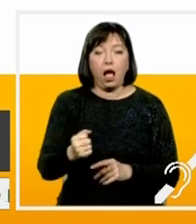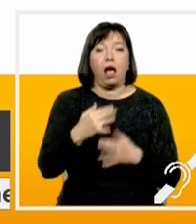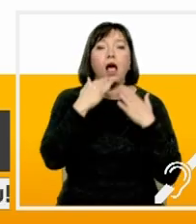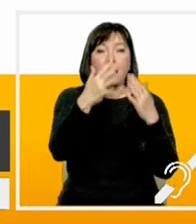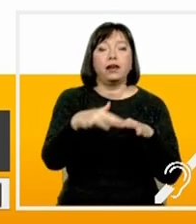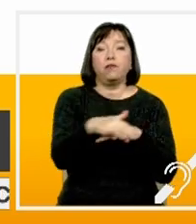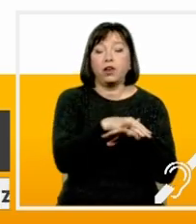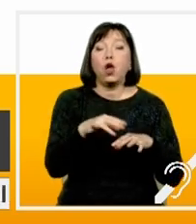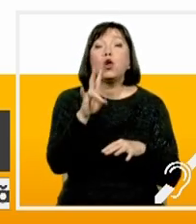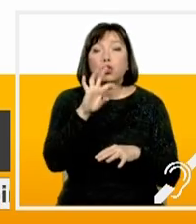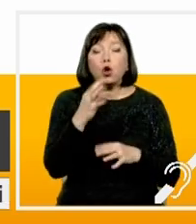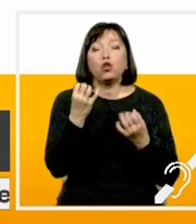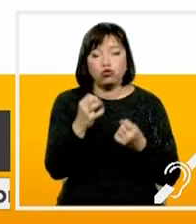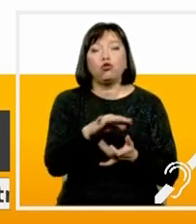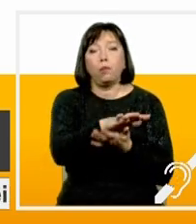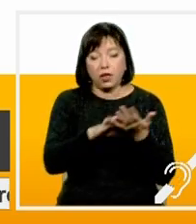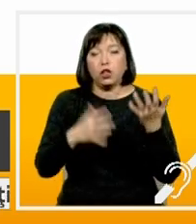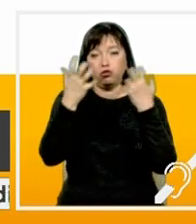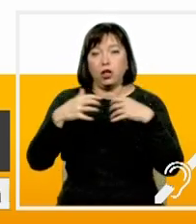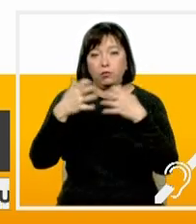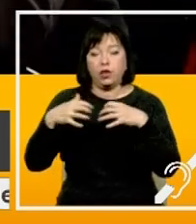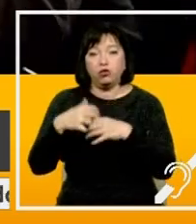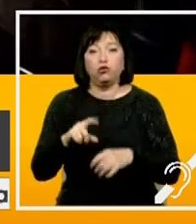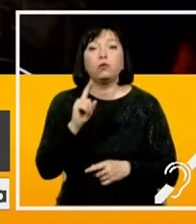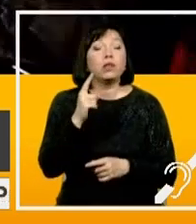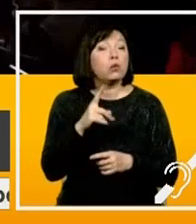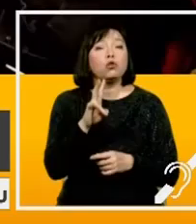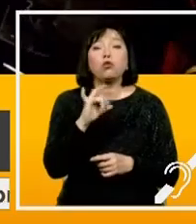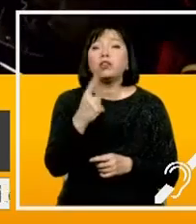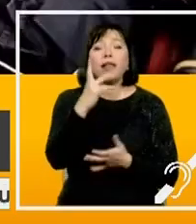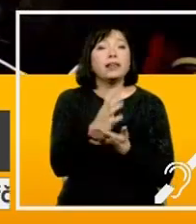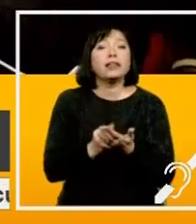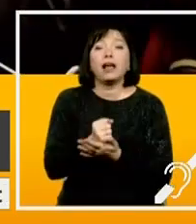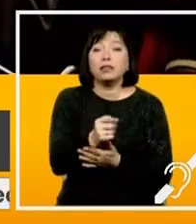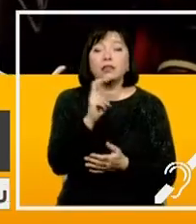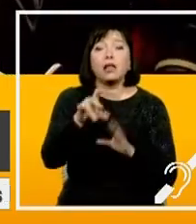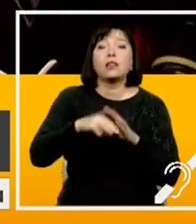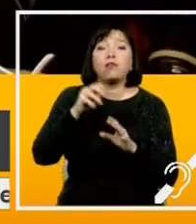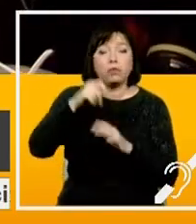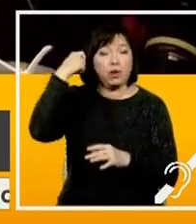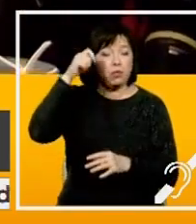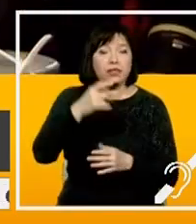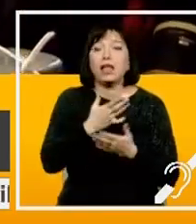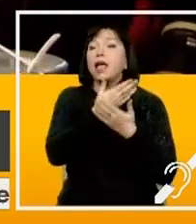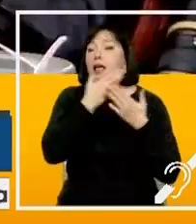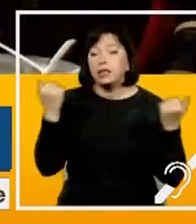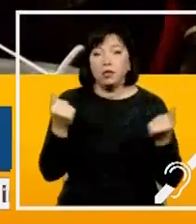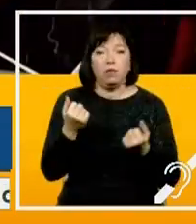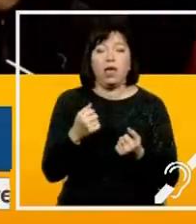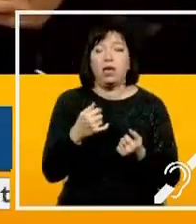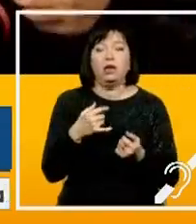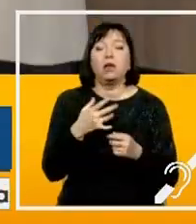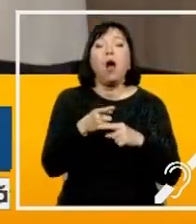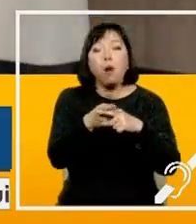referendum, însă procesele verbale continuă a fi procesate. Pentru că niciun candidat la alegerile prezidențiale nu a acumulat cel